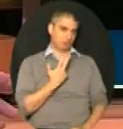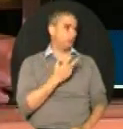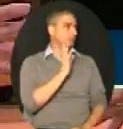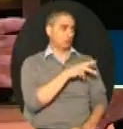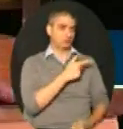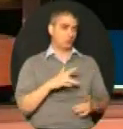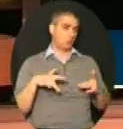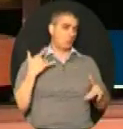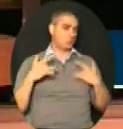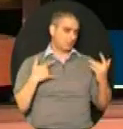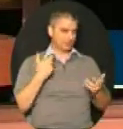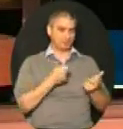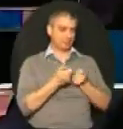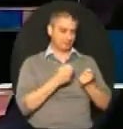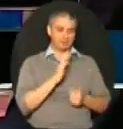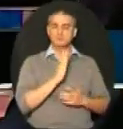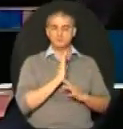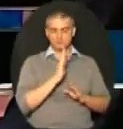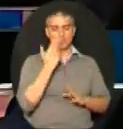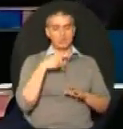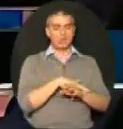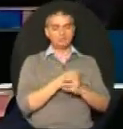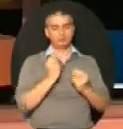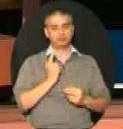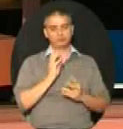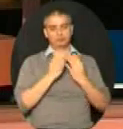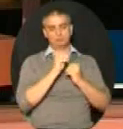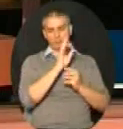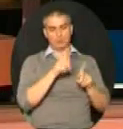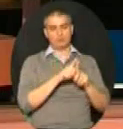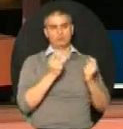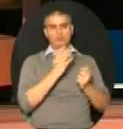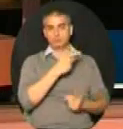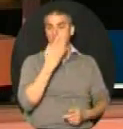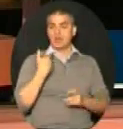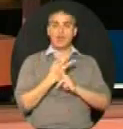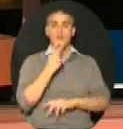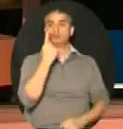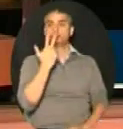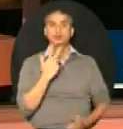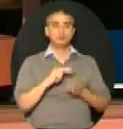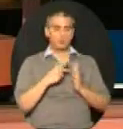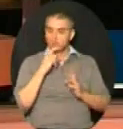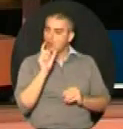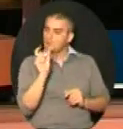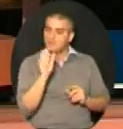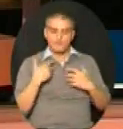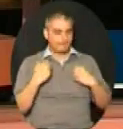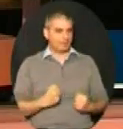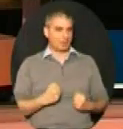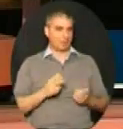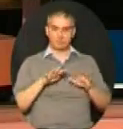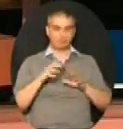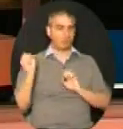גם וואטסאפים. לא, עברנו, הוא היה עסוק בעניין אישי משפחתי כפי שפורסם. עברנו שליש מהתוכנית, והמילה ביטחון לא הוזכרה כאן. הממשלה